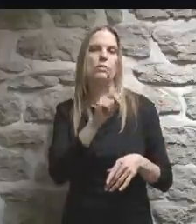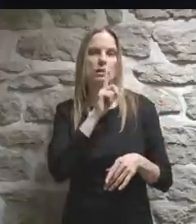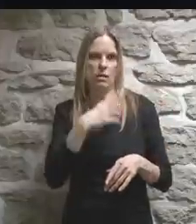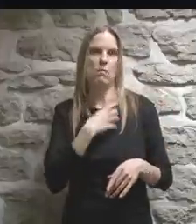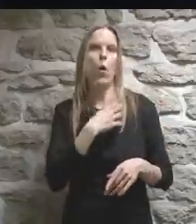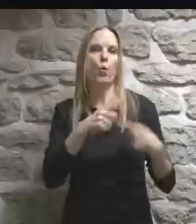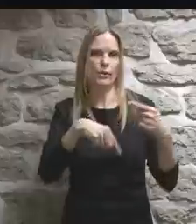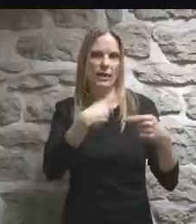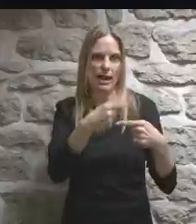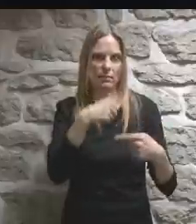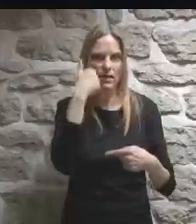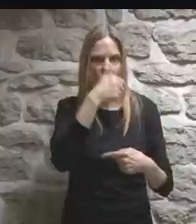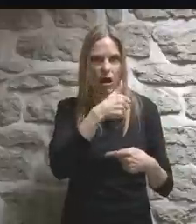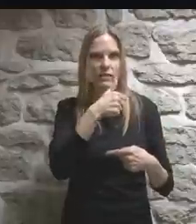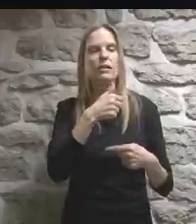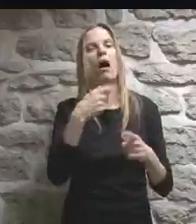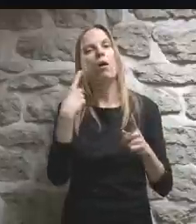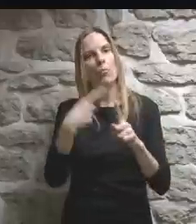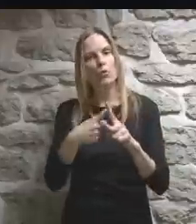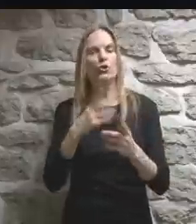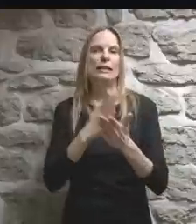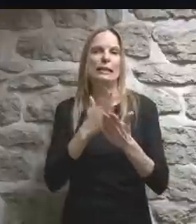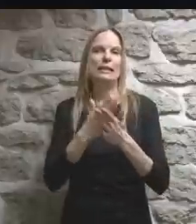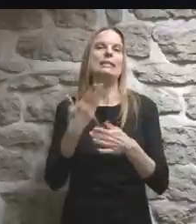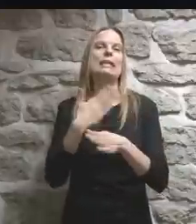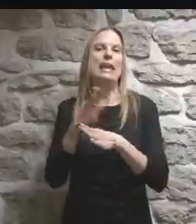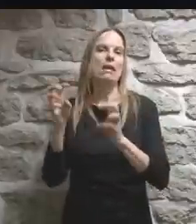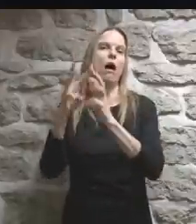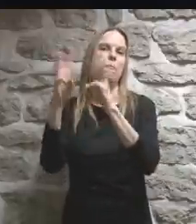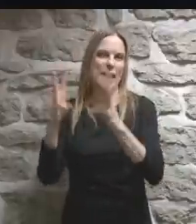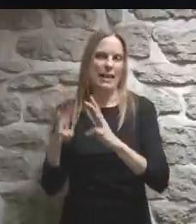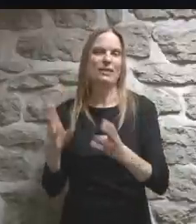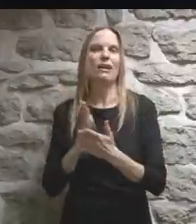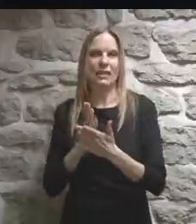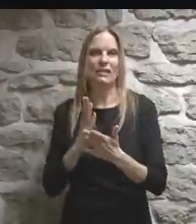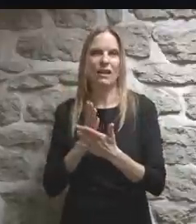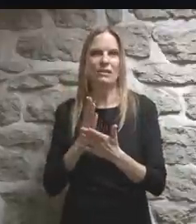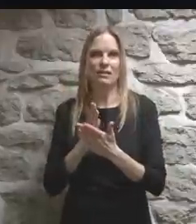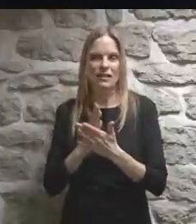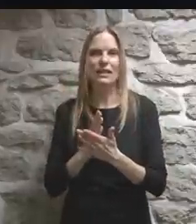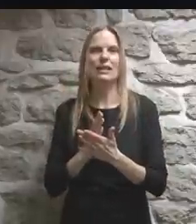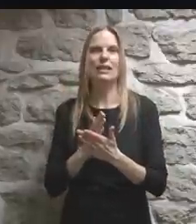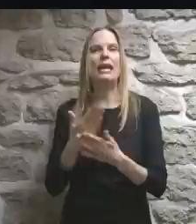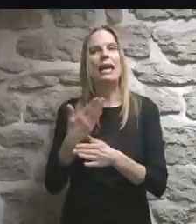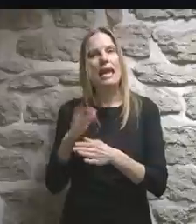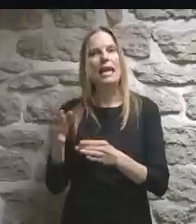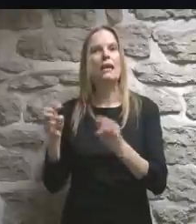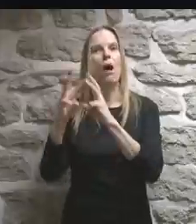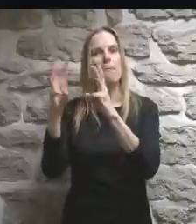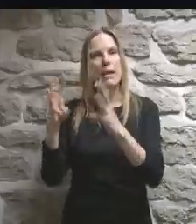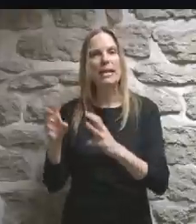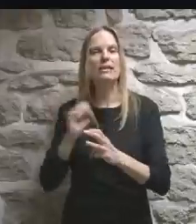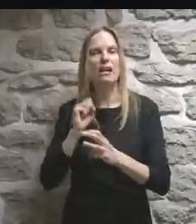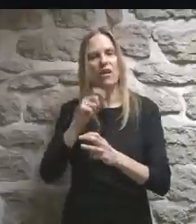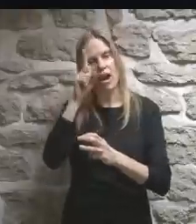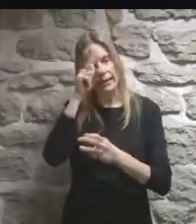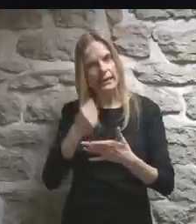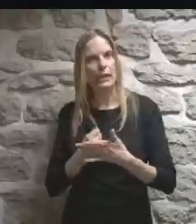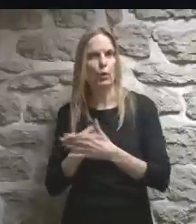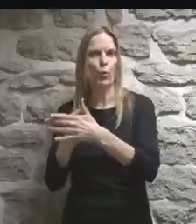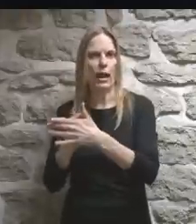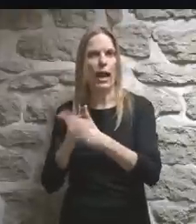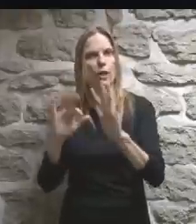ja kindlasti ka erameedia. Kindlasti ka erameedia peaks saama riigipoolset tuge, et tõsta